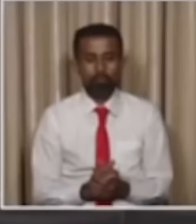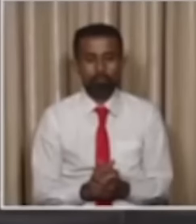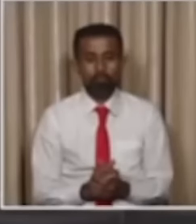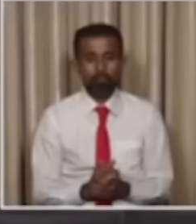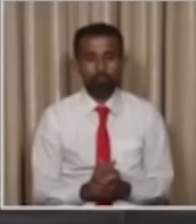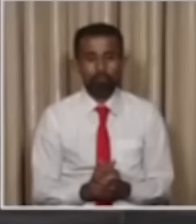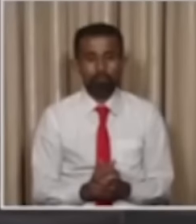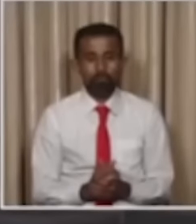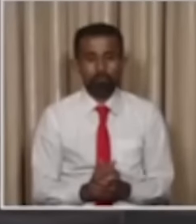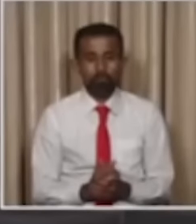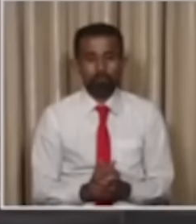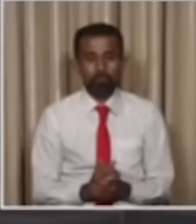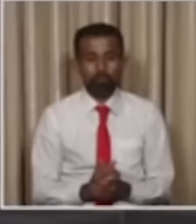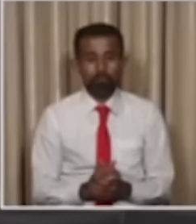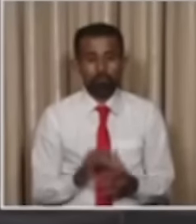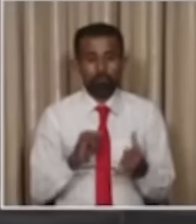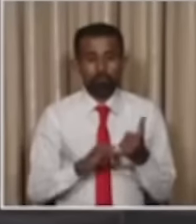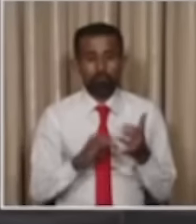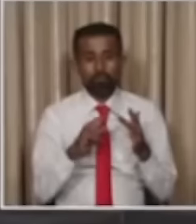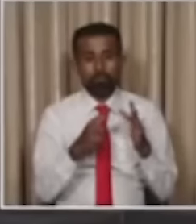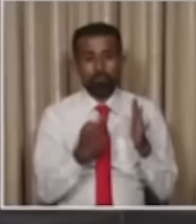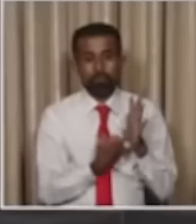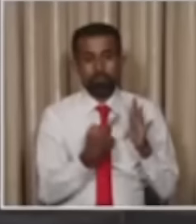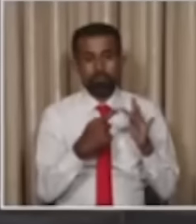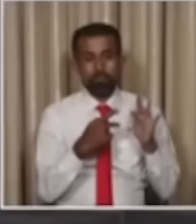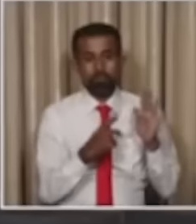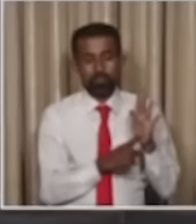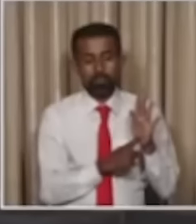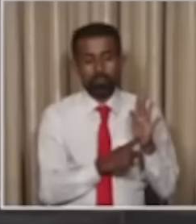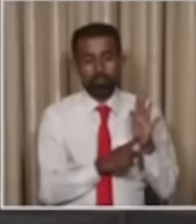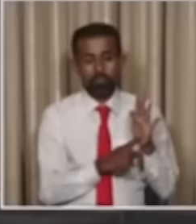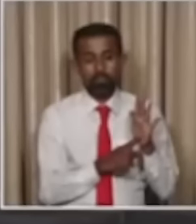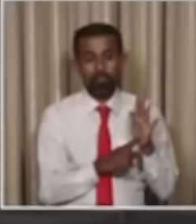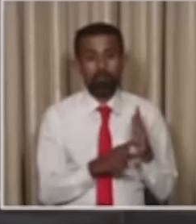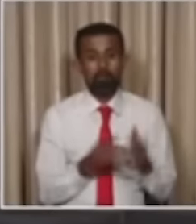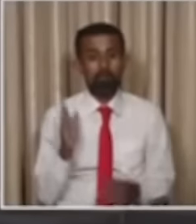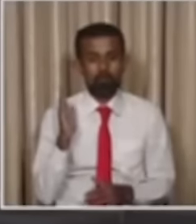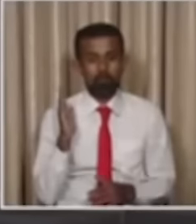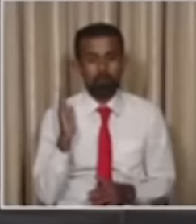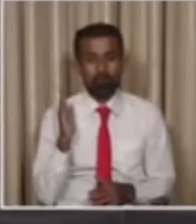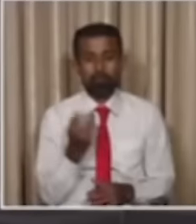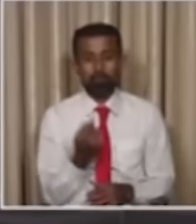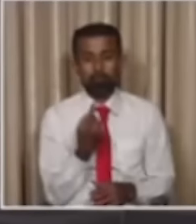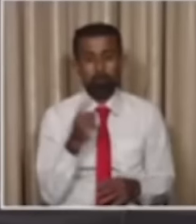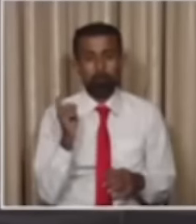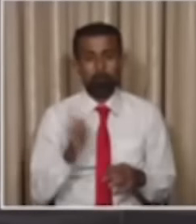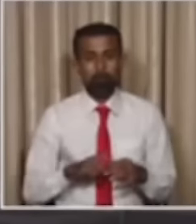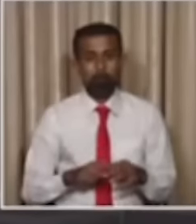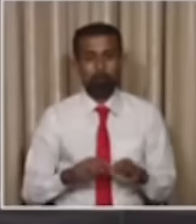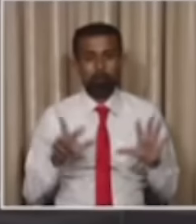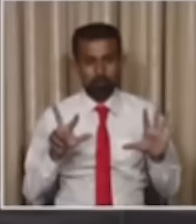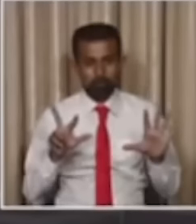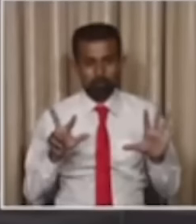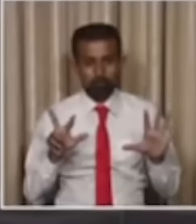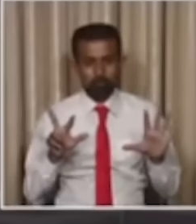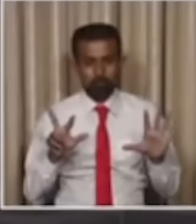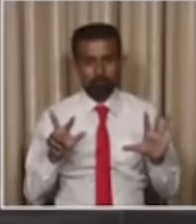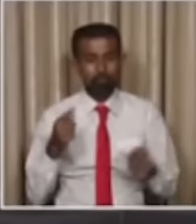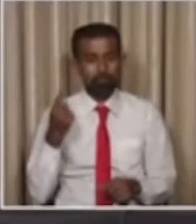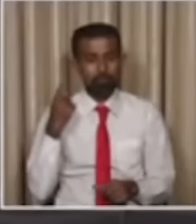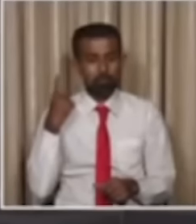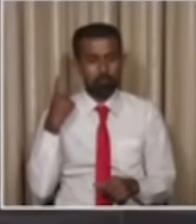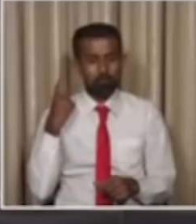එක තමයි සිරිල් ගාමිණි පියතුමා, ඔහු දෙනවා ප්‍රශ්න 8ක්. මේ ඊයේ